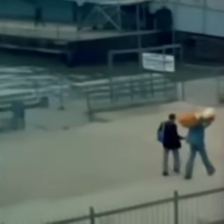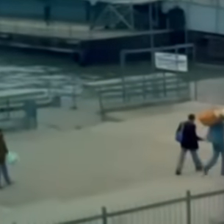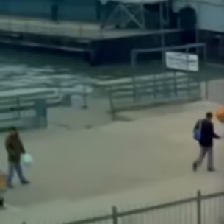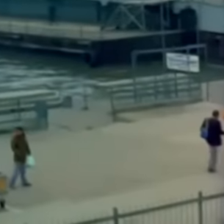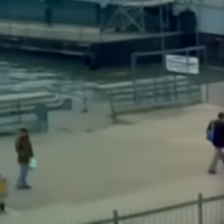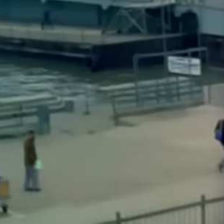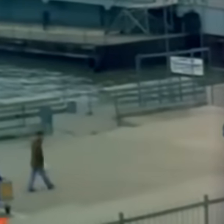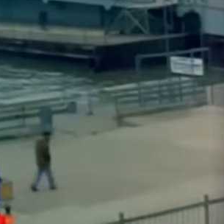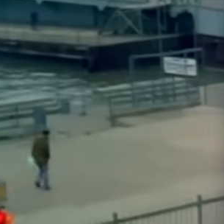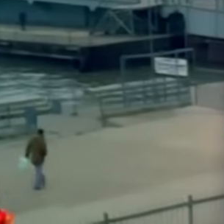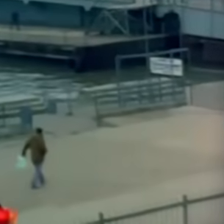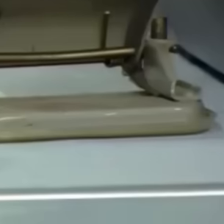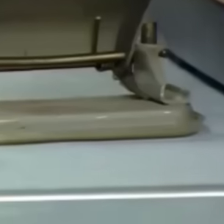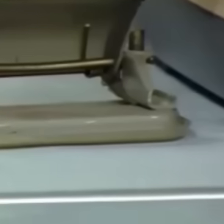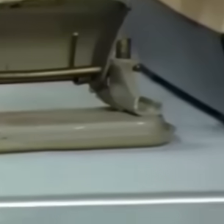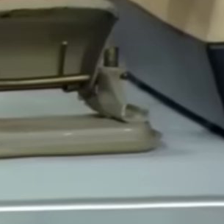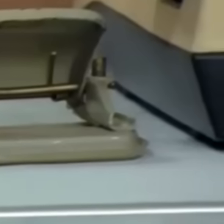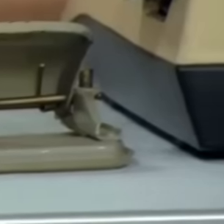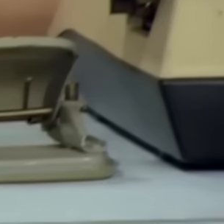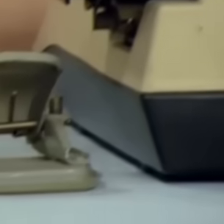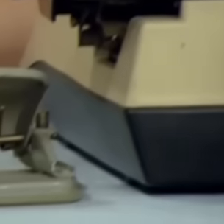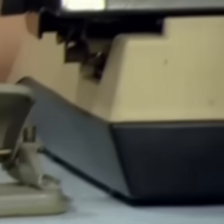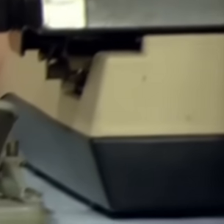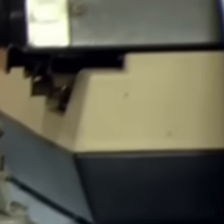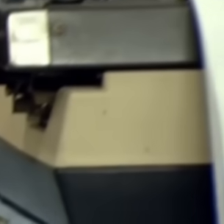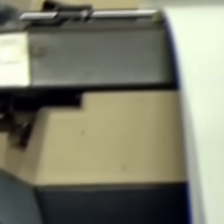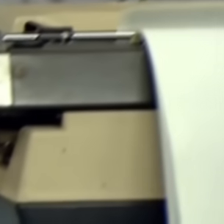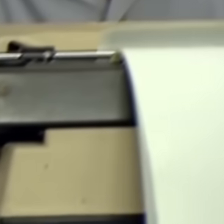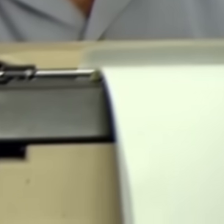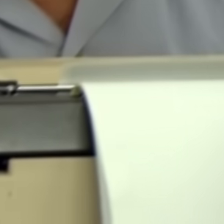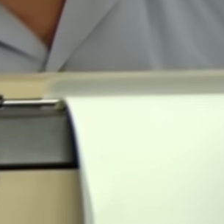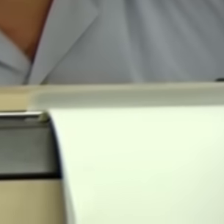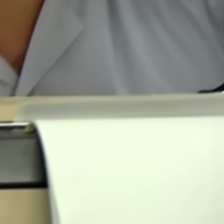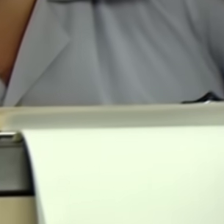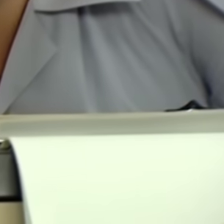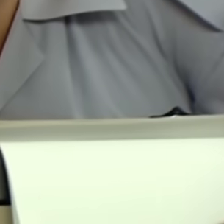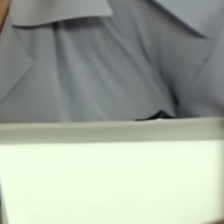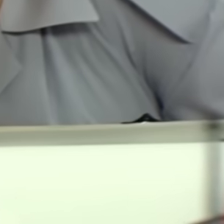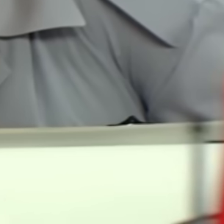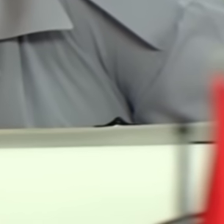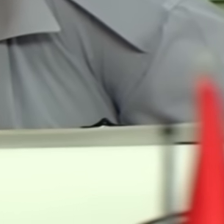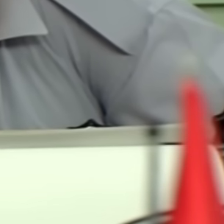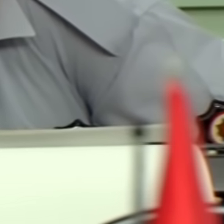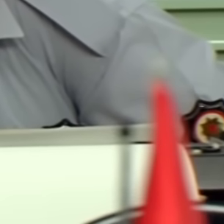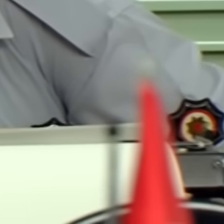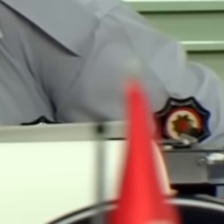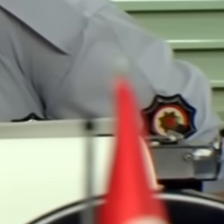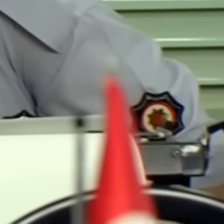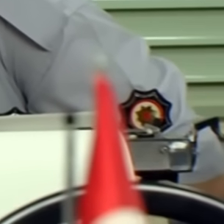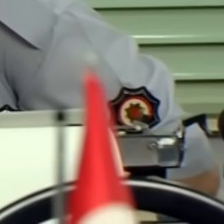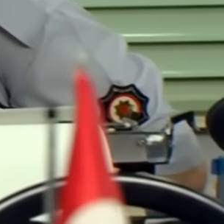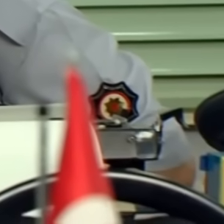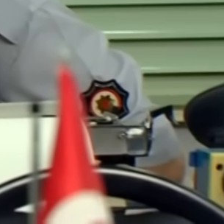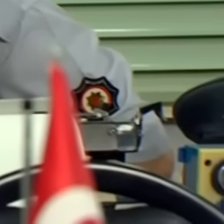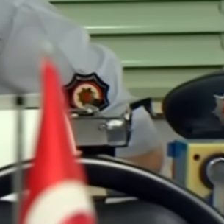alayım. Sabah vakti. Selahattin masasında önüne bir bardak su koymuş, ara ara yutkunarak gözlerini ayırmadan seyrediyor.